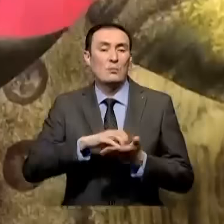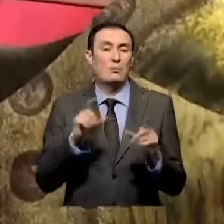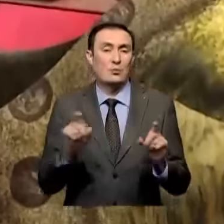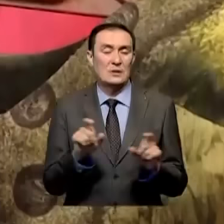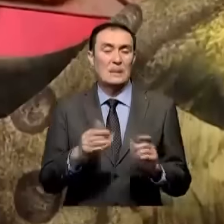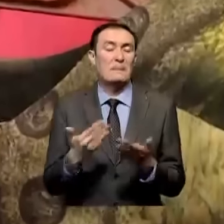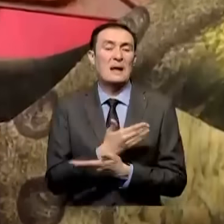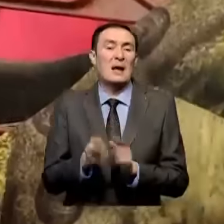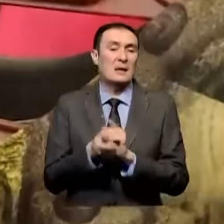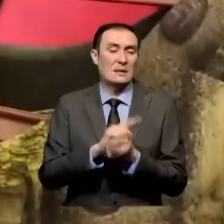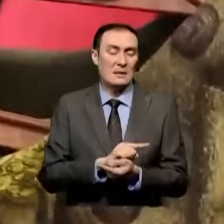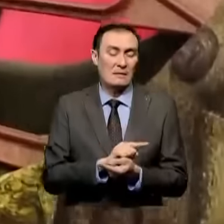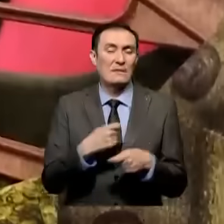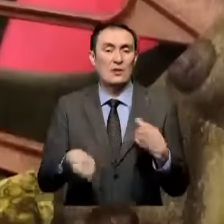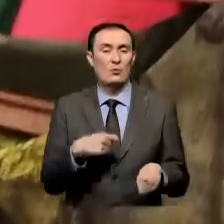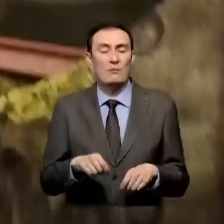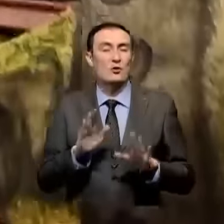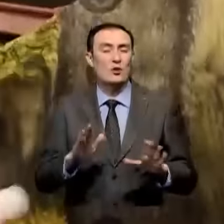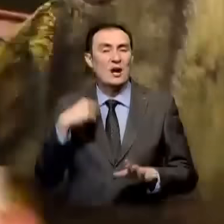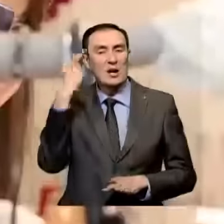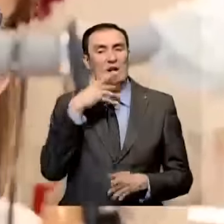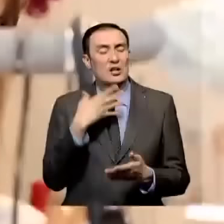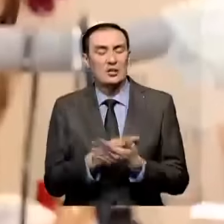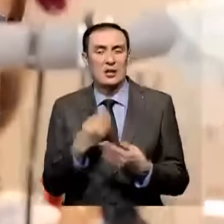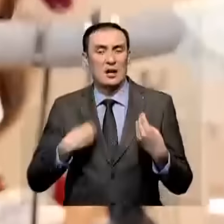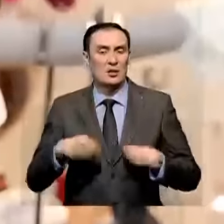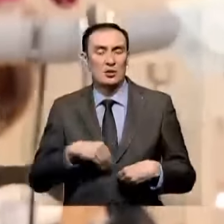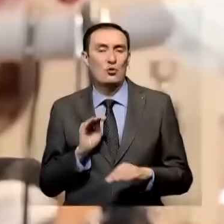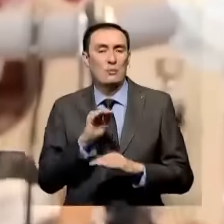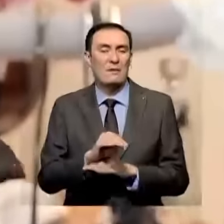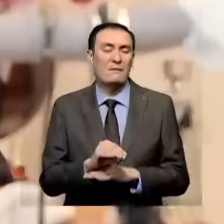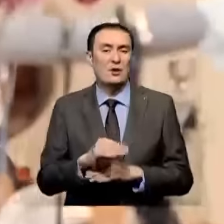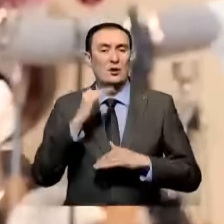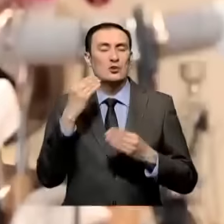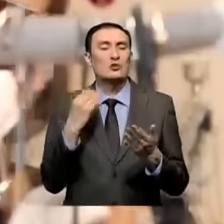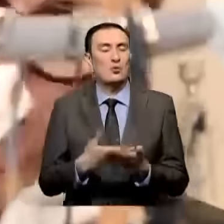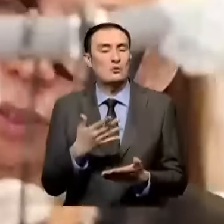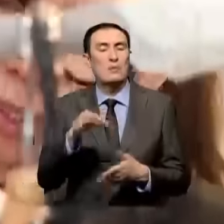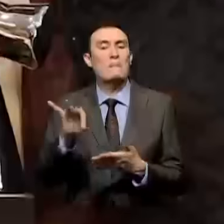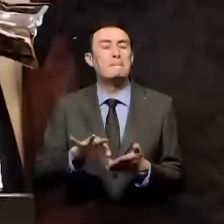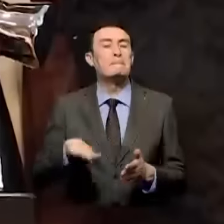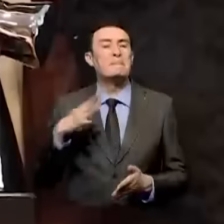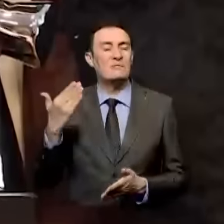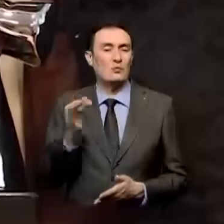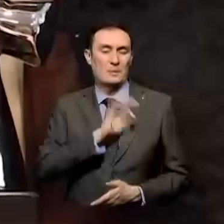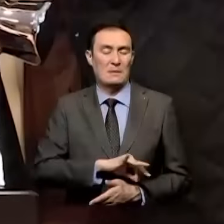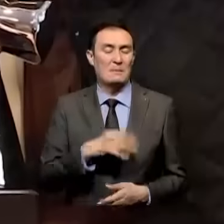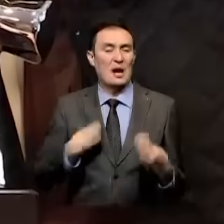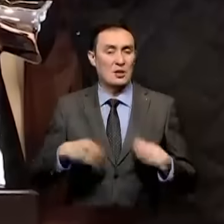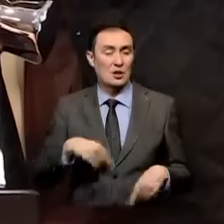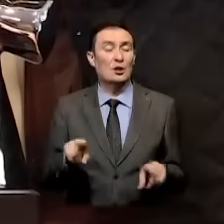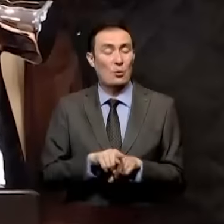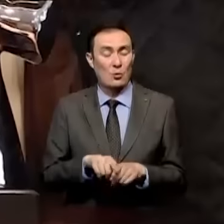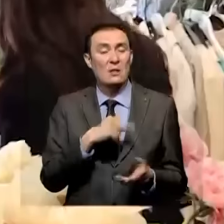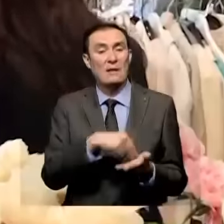недавно переориентировала с торговли сугубо авторскими коллекциями, добавив стойки с люксовой, но бывшей в употреблении одеждой. И на